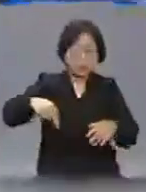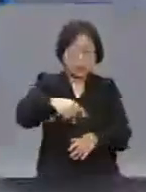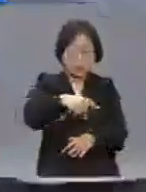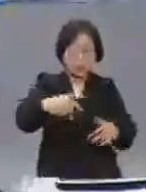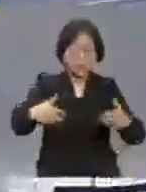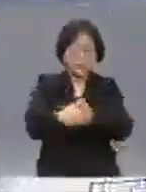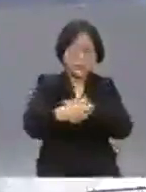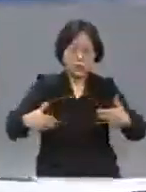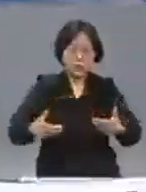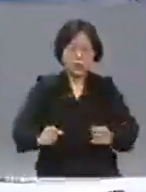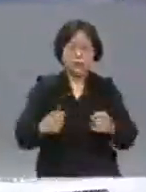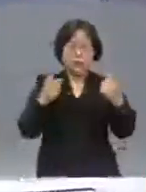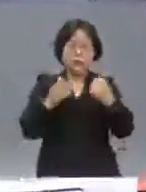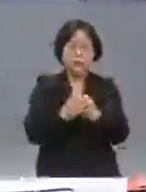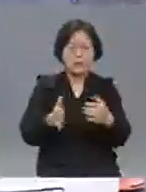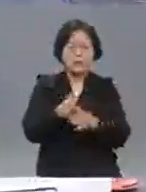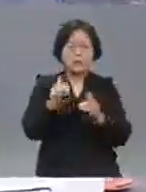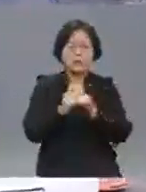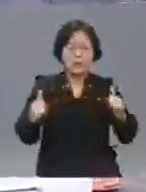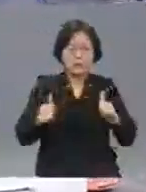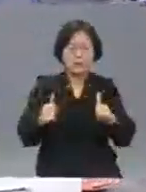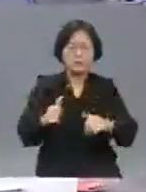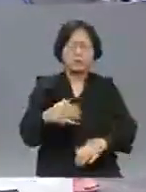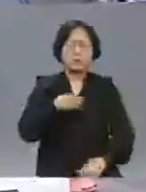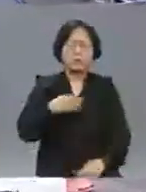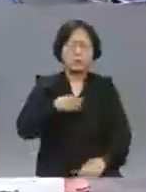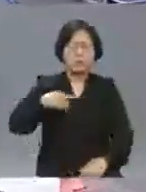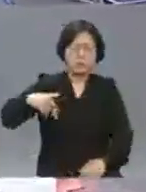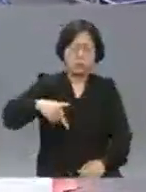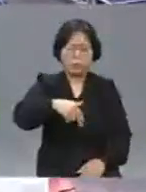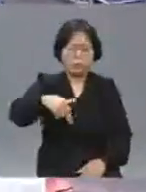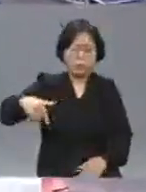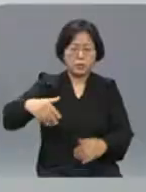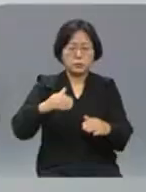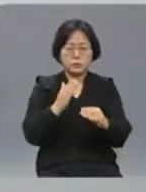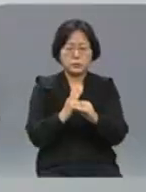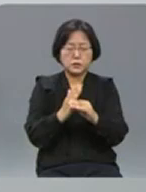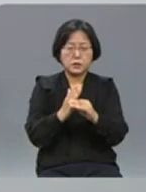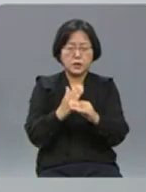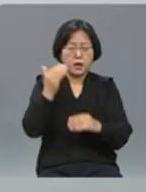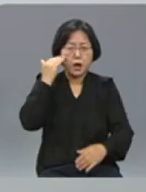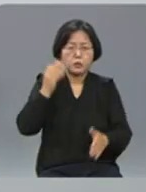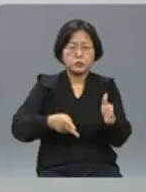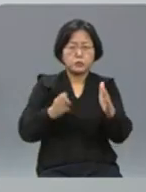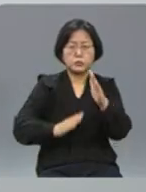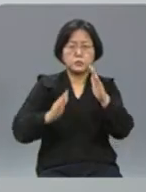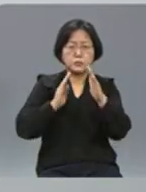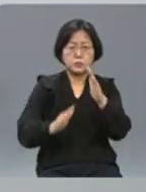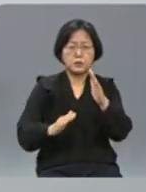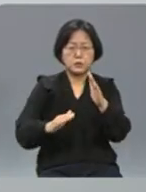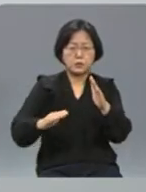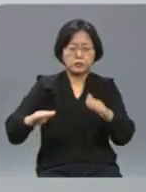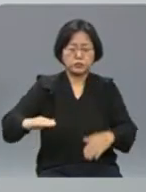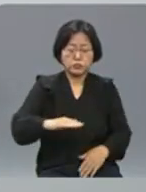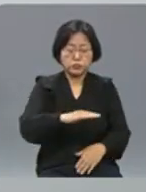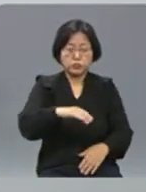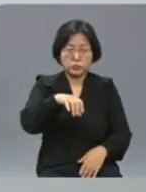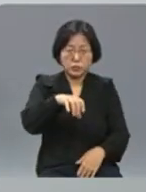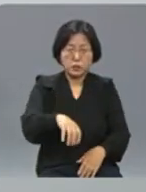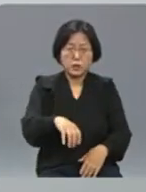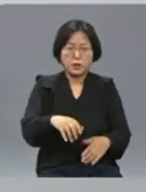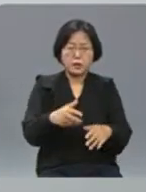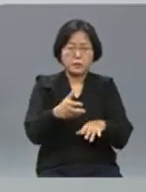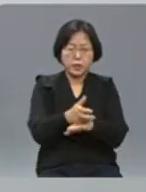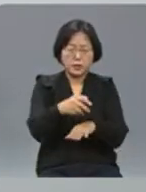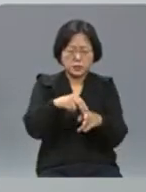차도가 분리되지 않아 시민들이 차량 사이로 위험하게 길을 건너고 있습니다. 한국철도공사는 출구 주변에 버스 정류장과